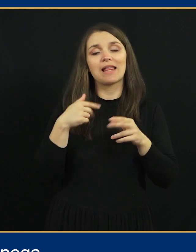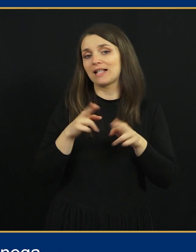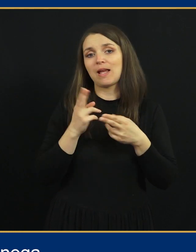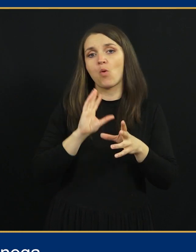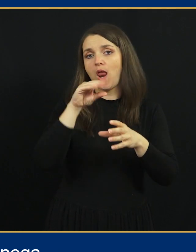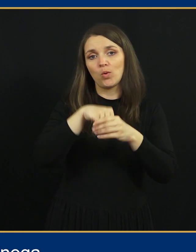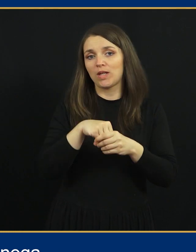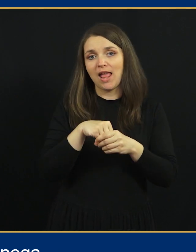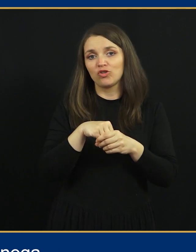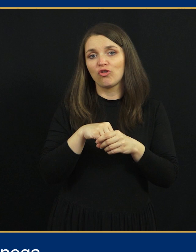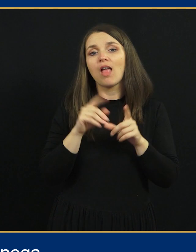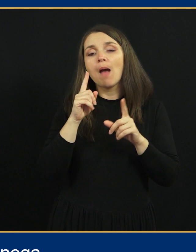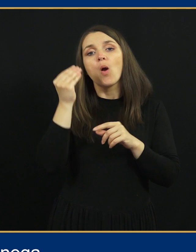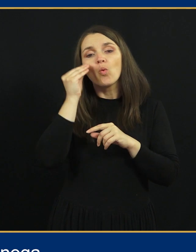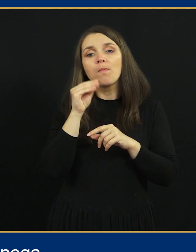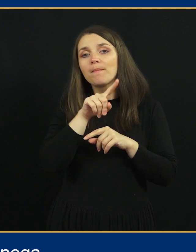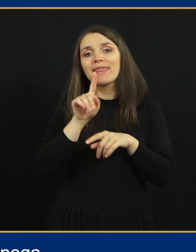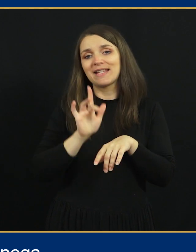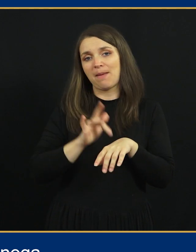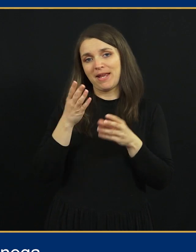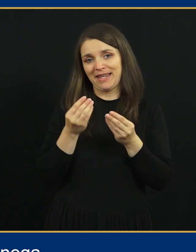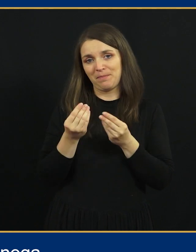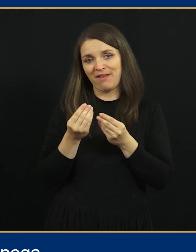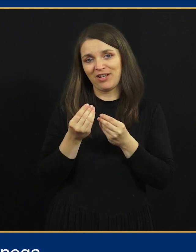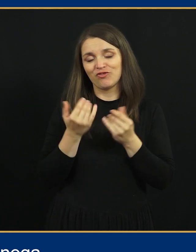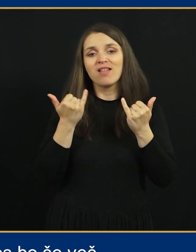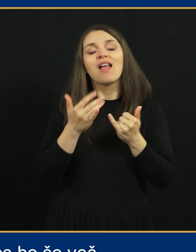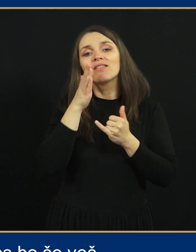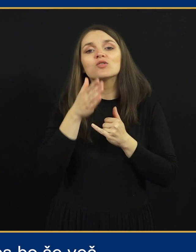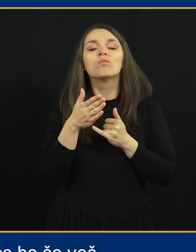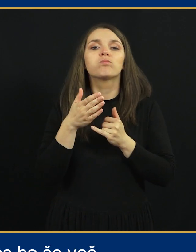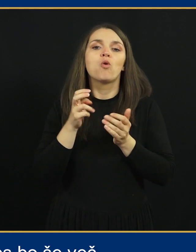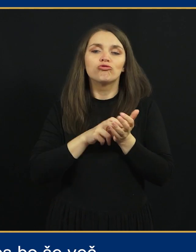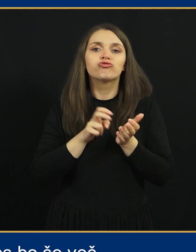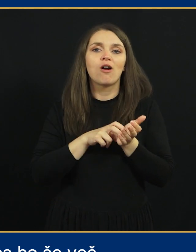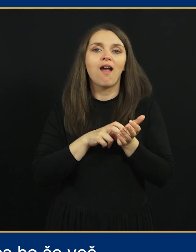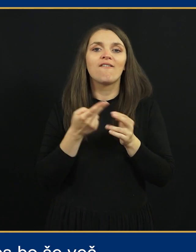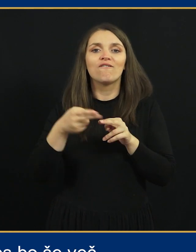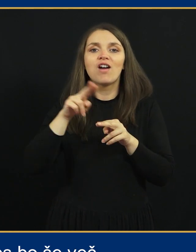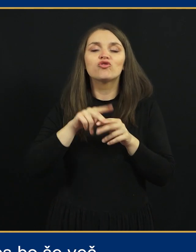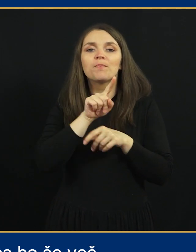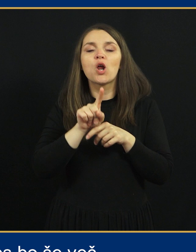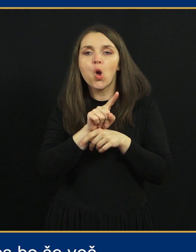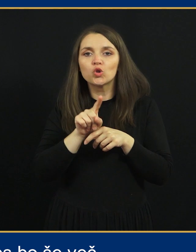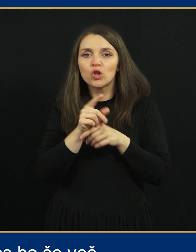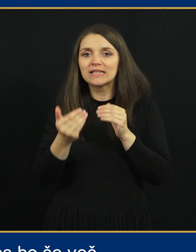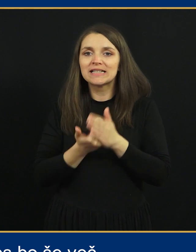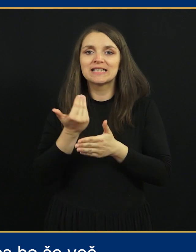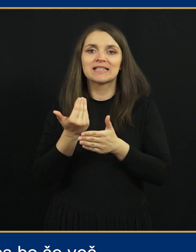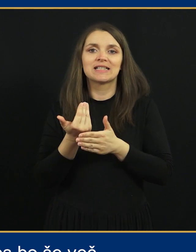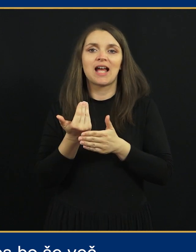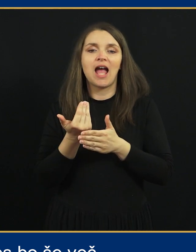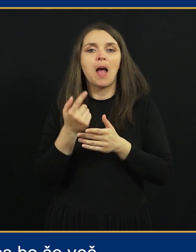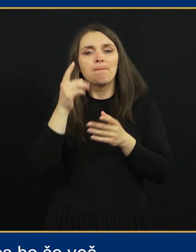dogodka centralnega nisem mogla udeležiti, ampak upam, da mi tega ne zamerite preveč. Danes bo še